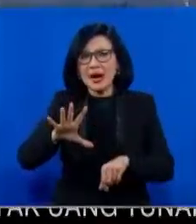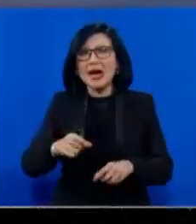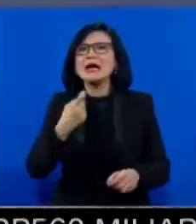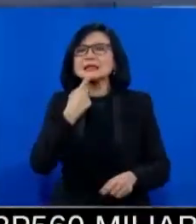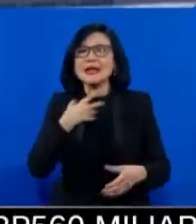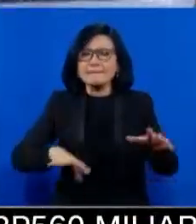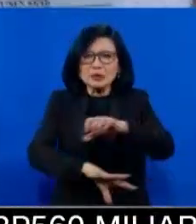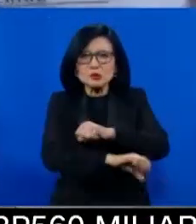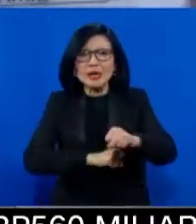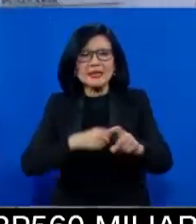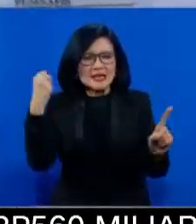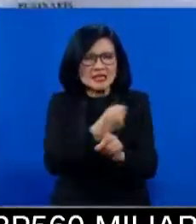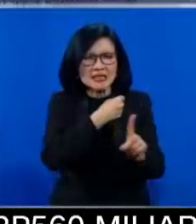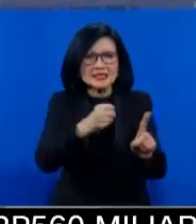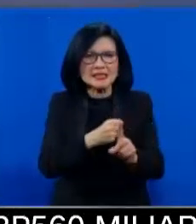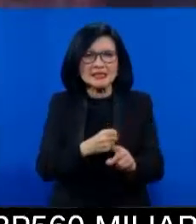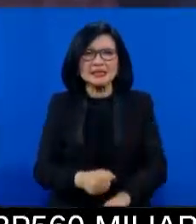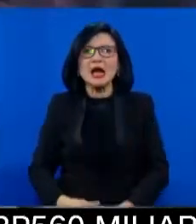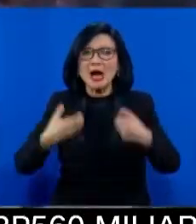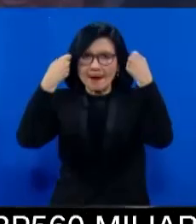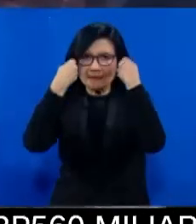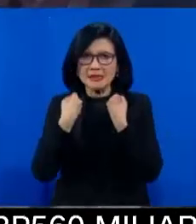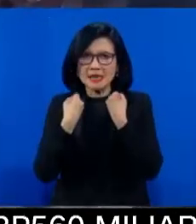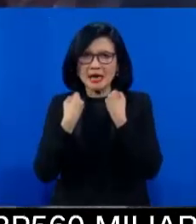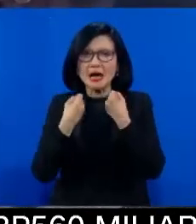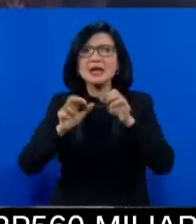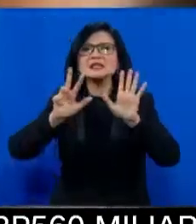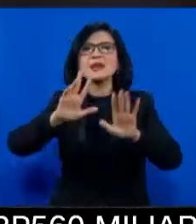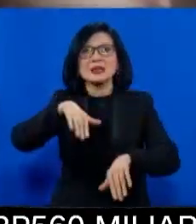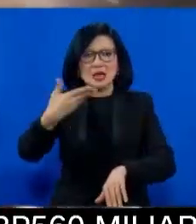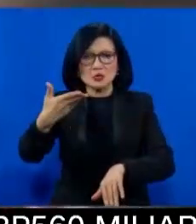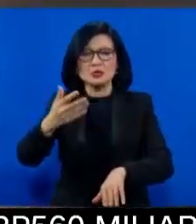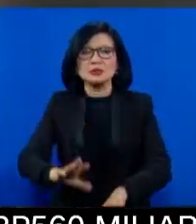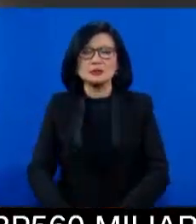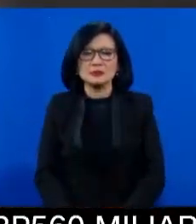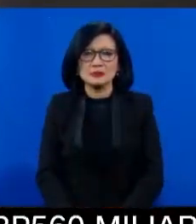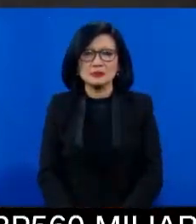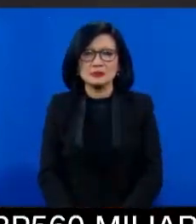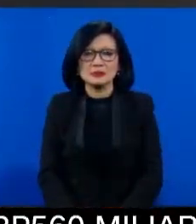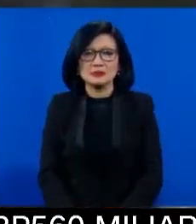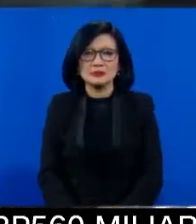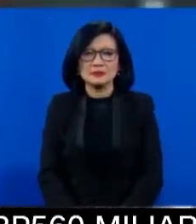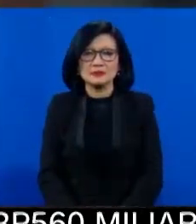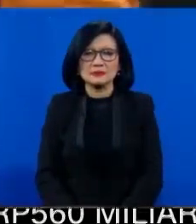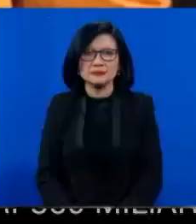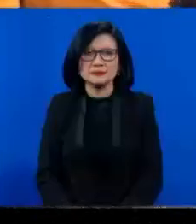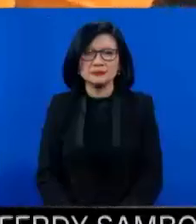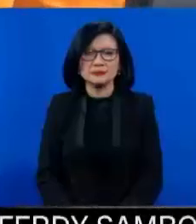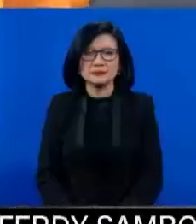pencurian disertai kekerasan dengan ancaman penjara maksimal 9 tahun. Tim Liputan CNN Indonesia.